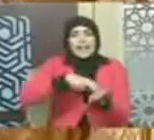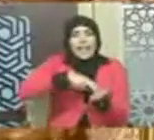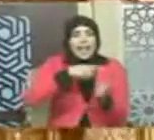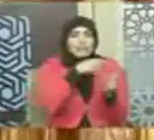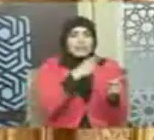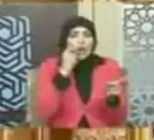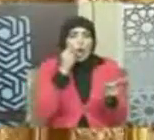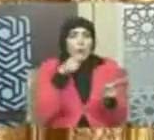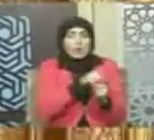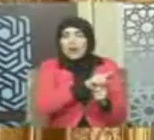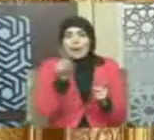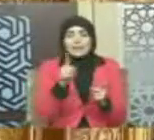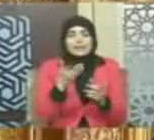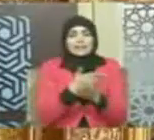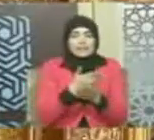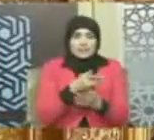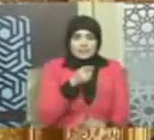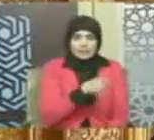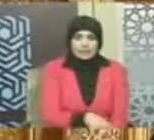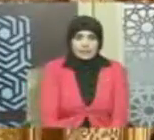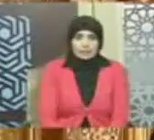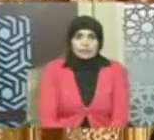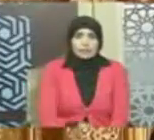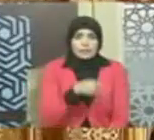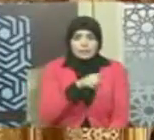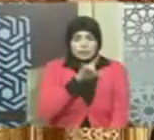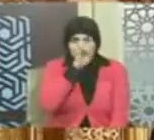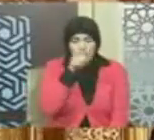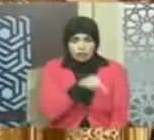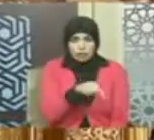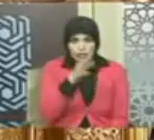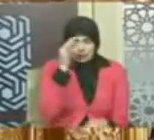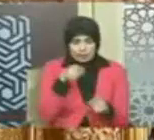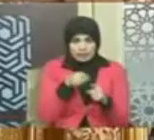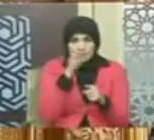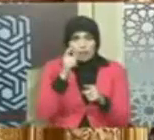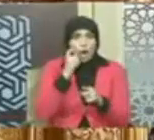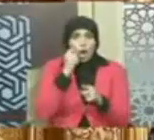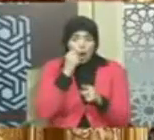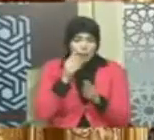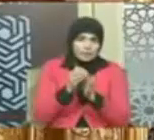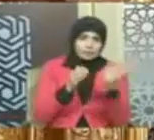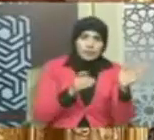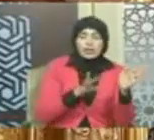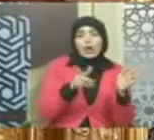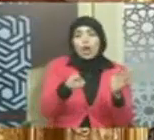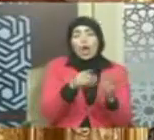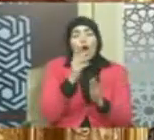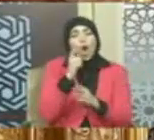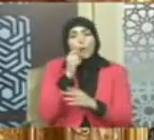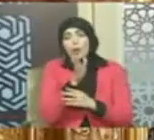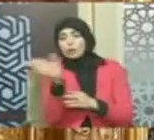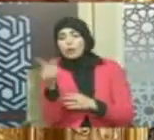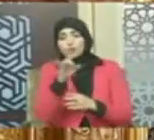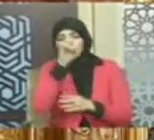سلك ابن الخطاب طريقا لسلك الشيطان طريقا آخر. ولذا